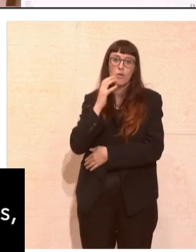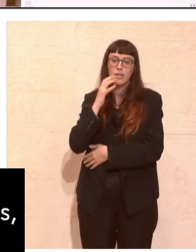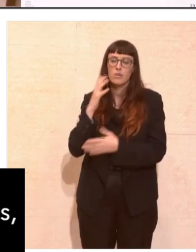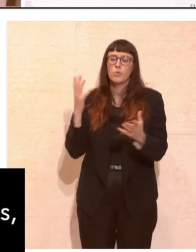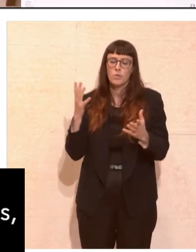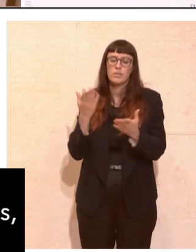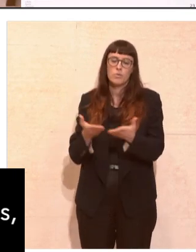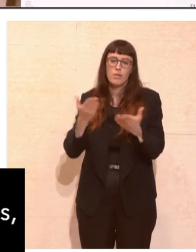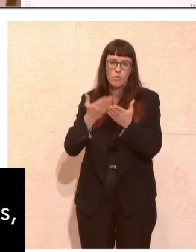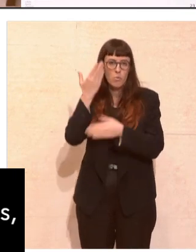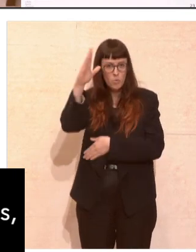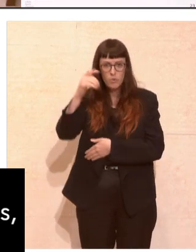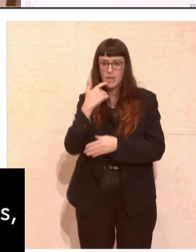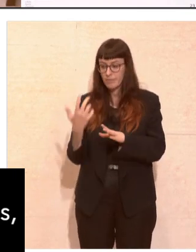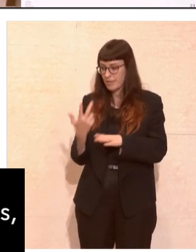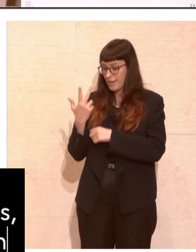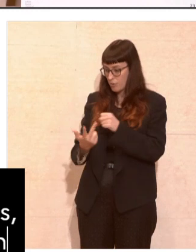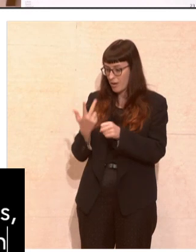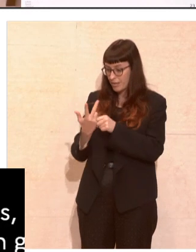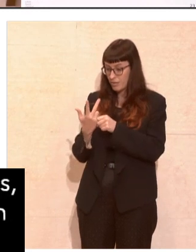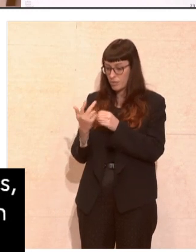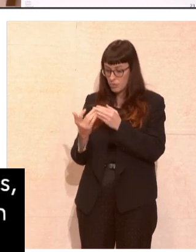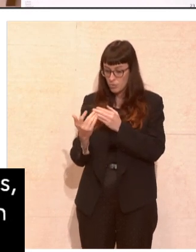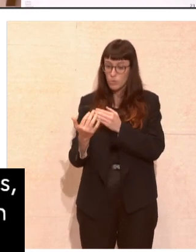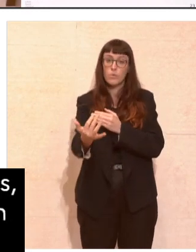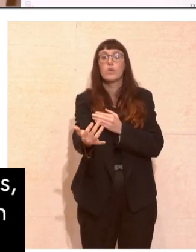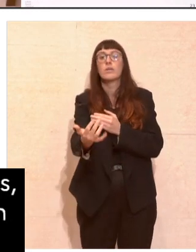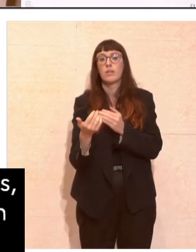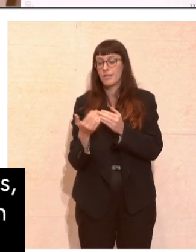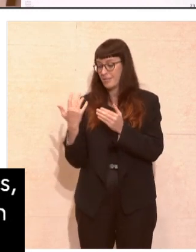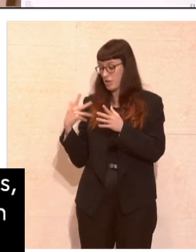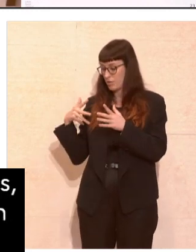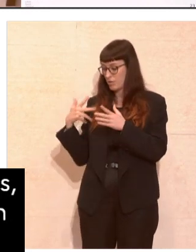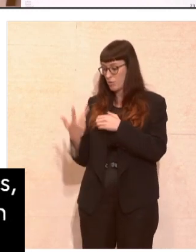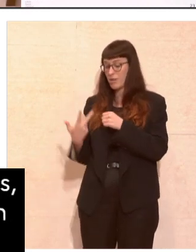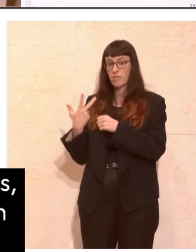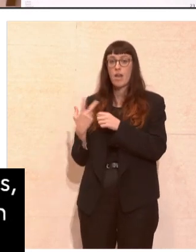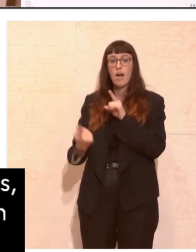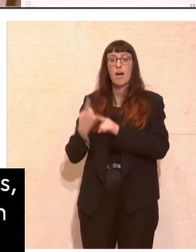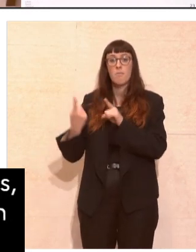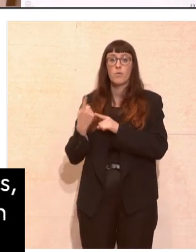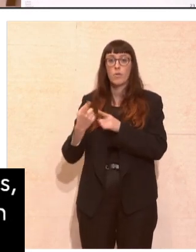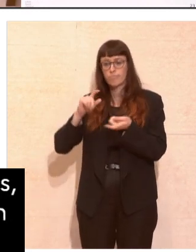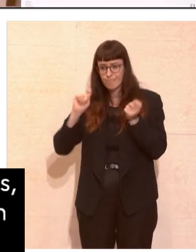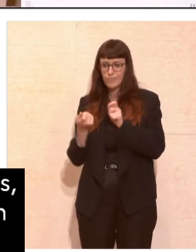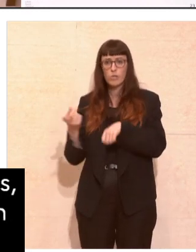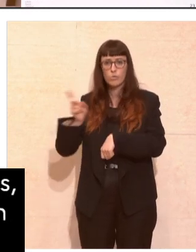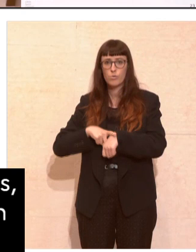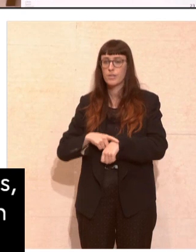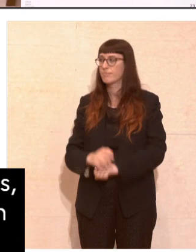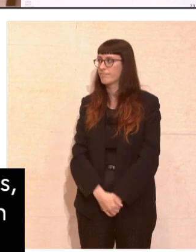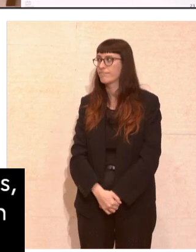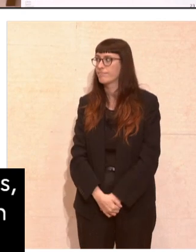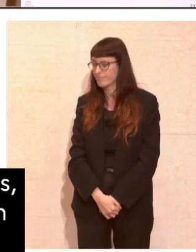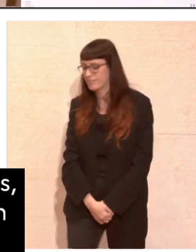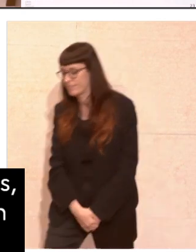On est vraiment dans un gradient développemental. Donc, si on peut faire la différence au début de la naissance, c'est comme au Québec, on aime ça,